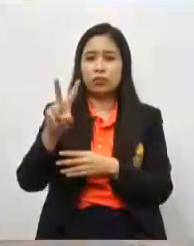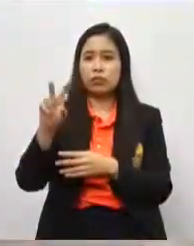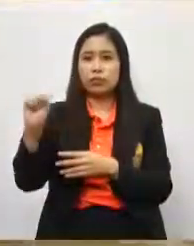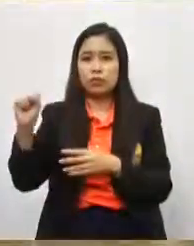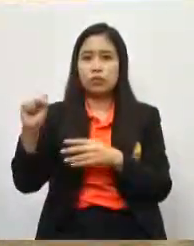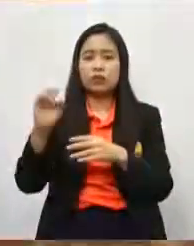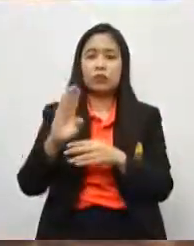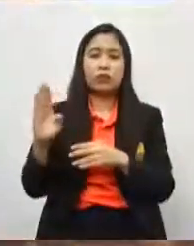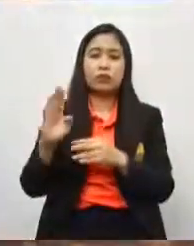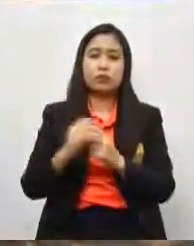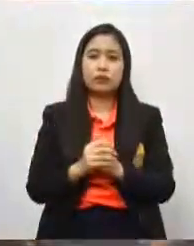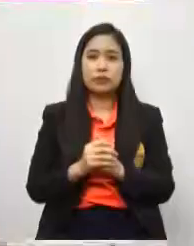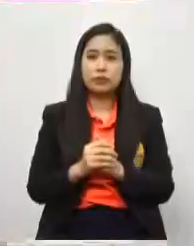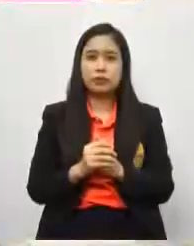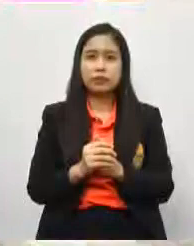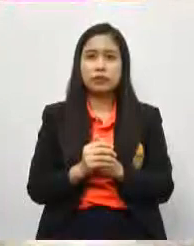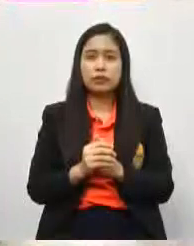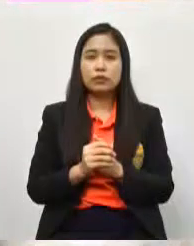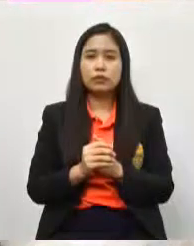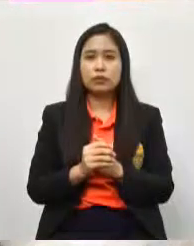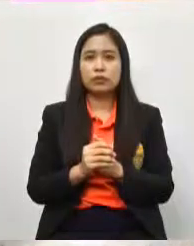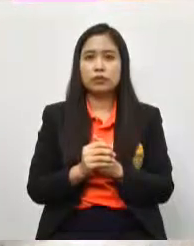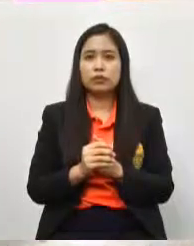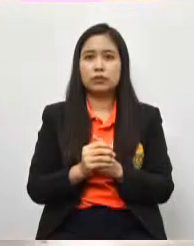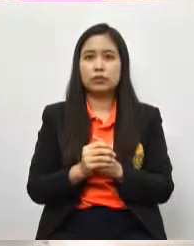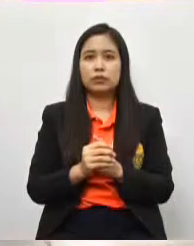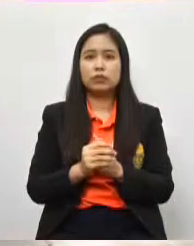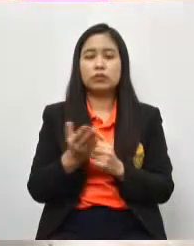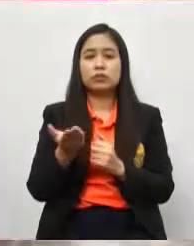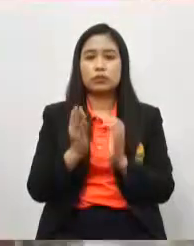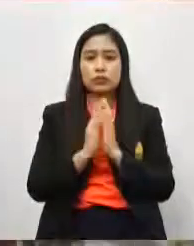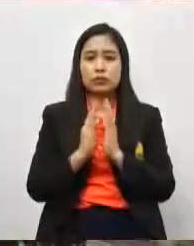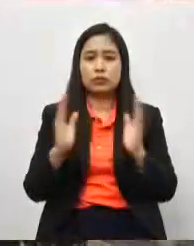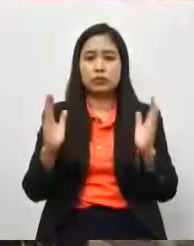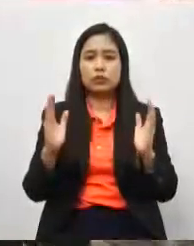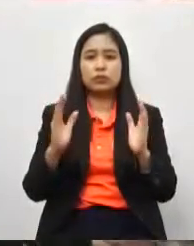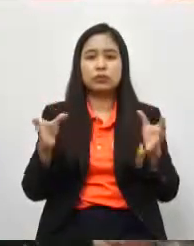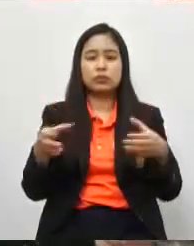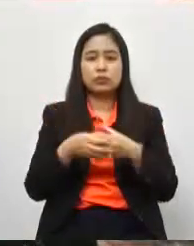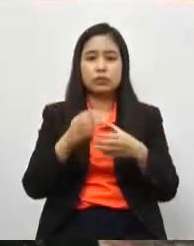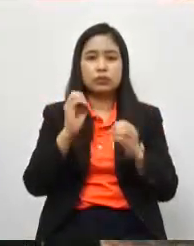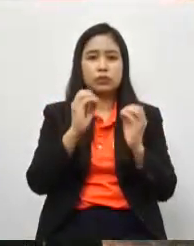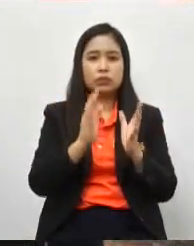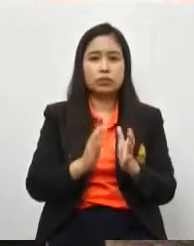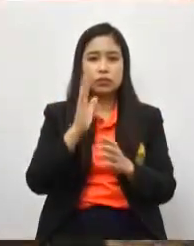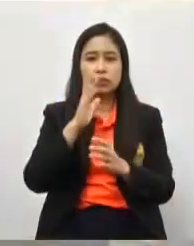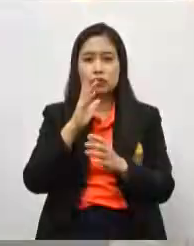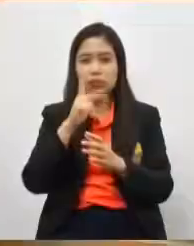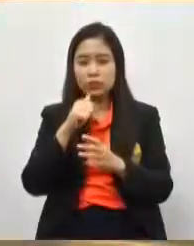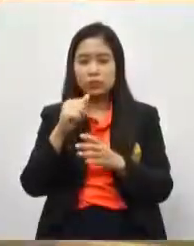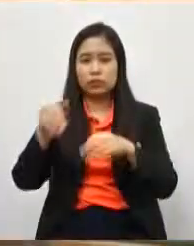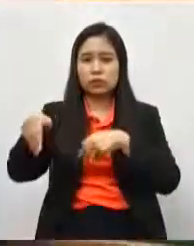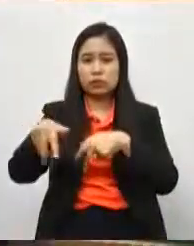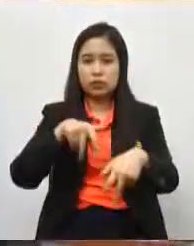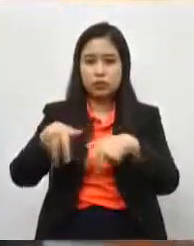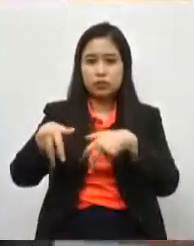1,210,000 บาท หนูขอกราบขอบพระคุณท่านและผู้มีพระคุณทุกท่านที่ร่วมกันสร้